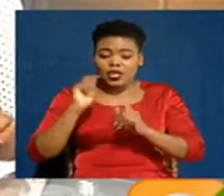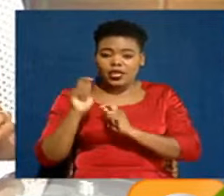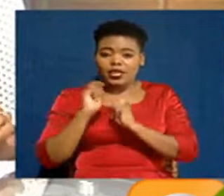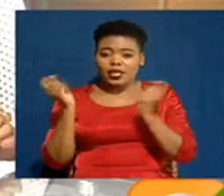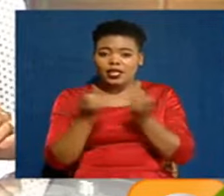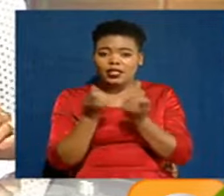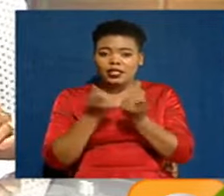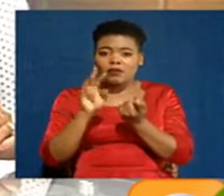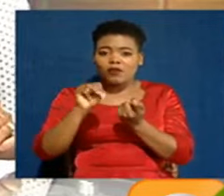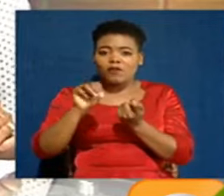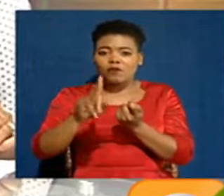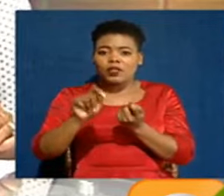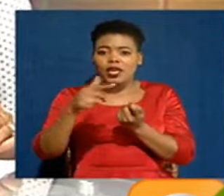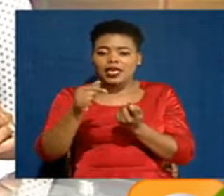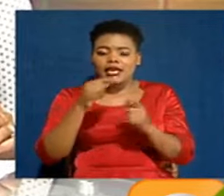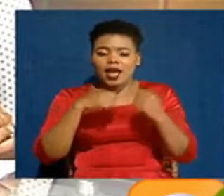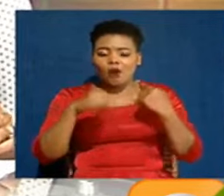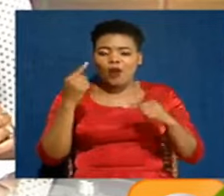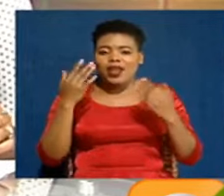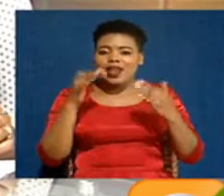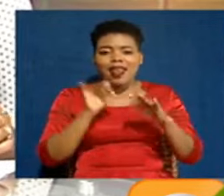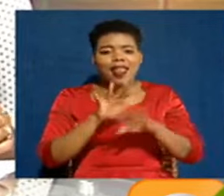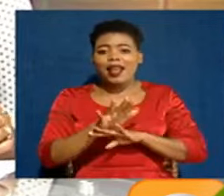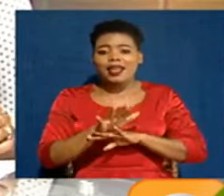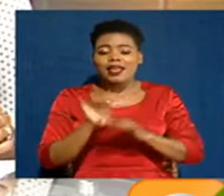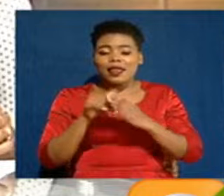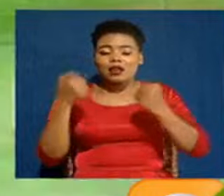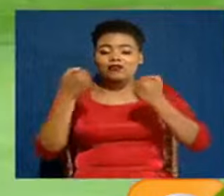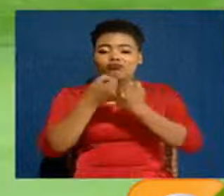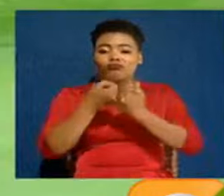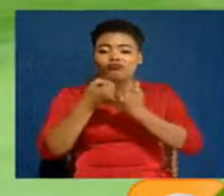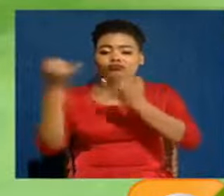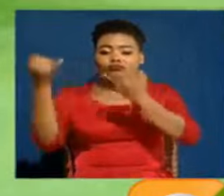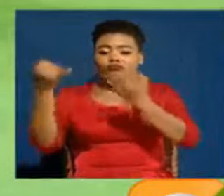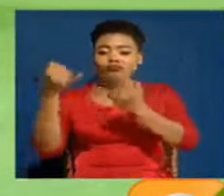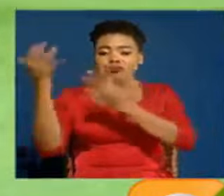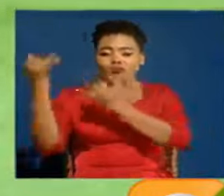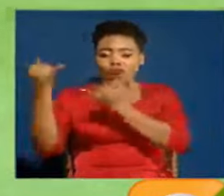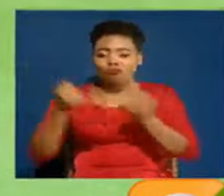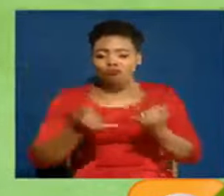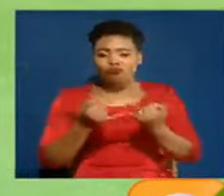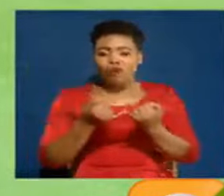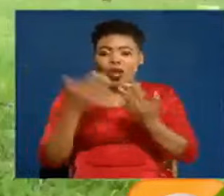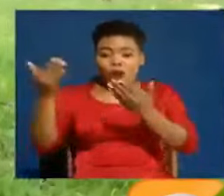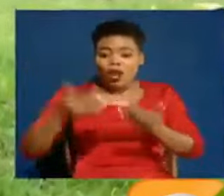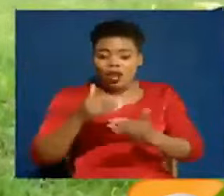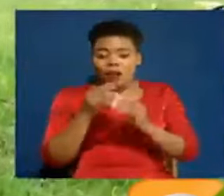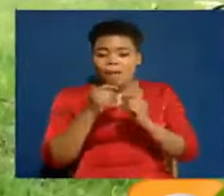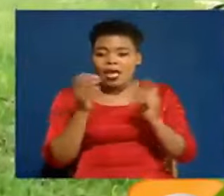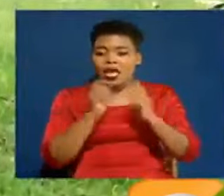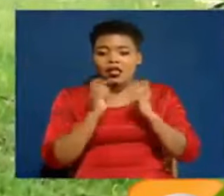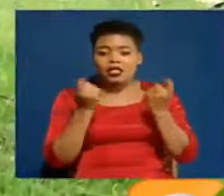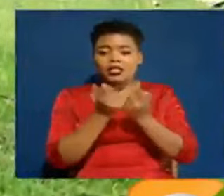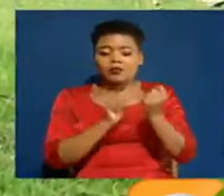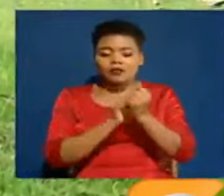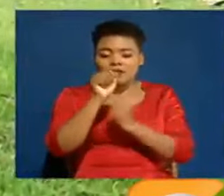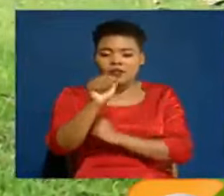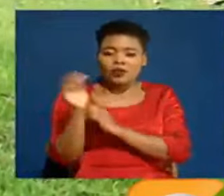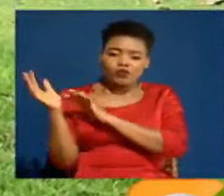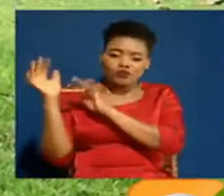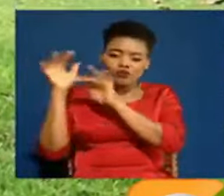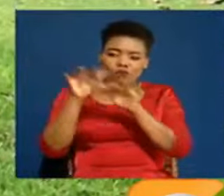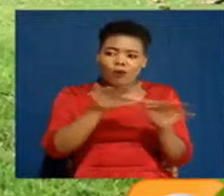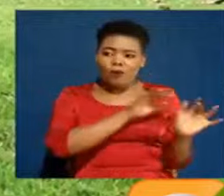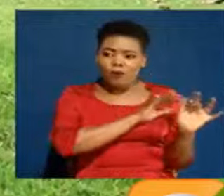Muthaiga ikishika uongozi wa mapema. Na mchuano huo uliozileta pamoja zaidi ya vilabu 15 kutoka kote nchini ambao umedhaminiwa na kampuni